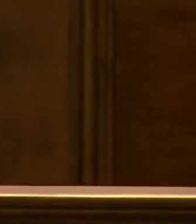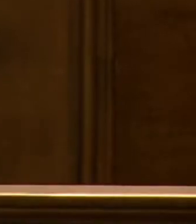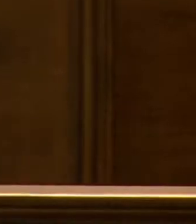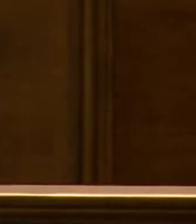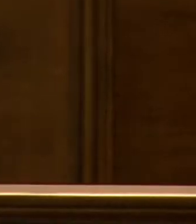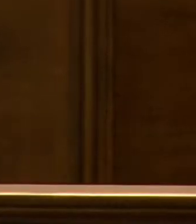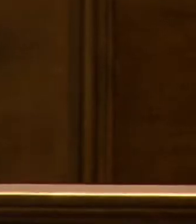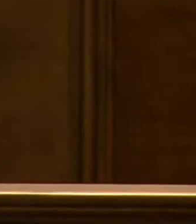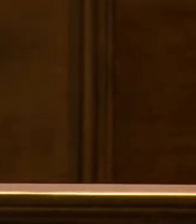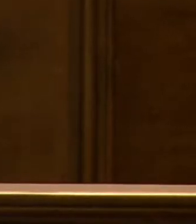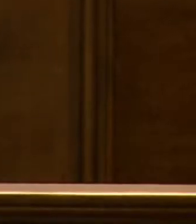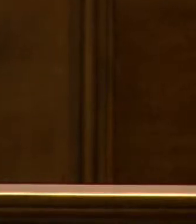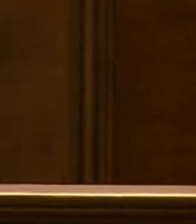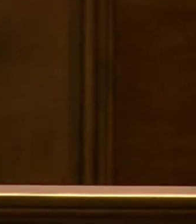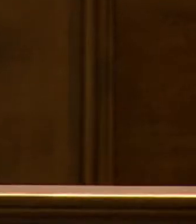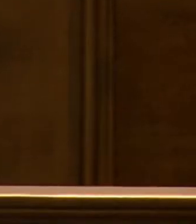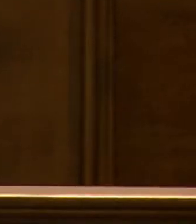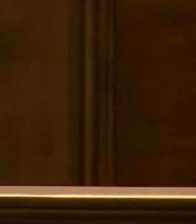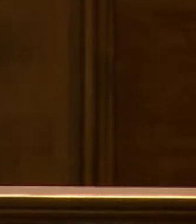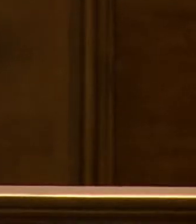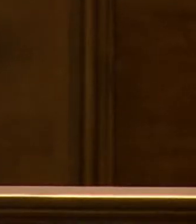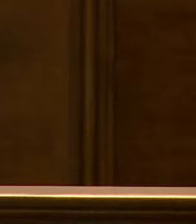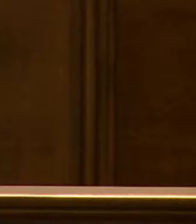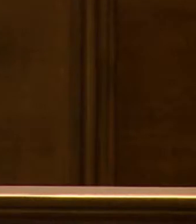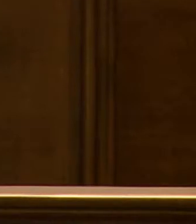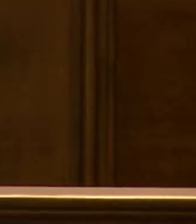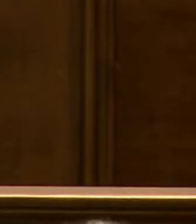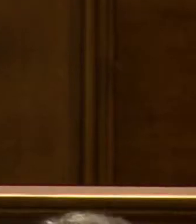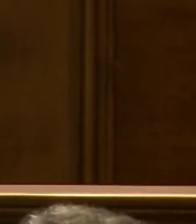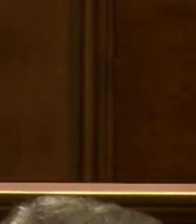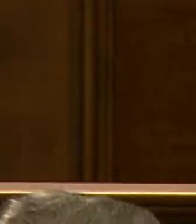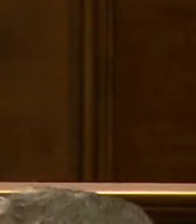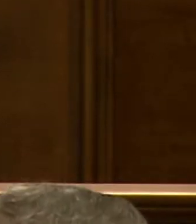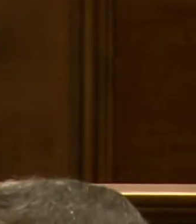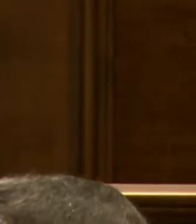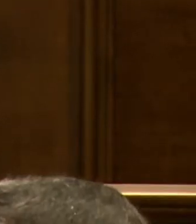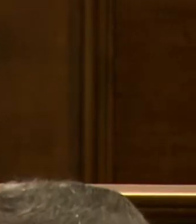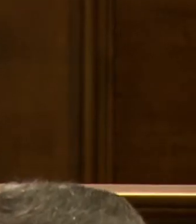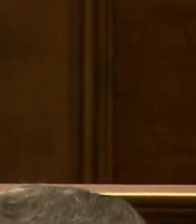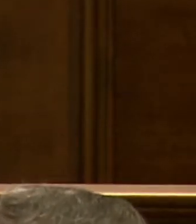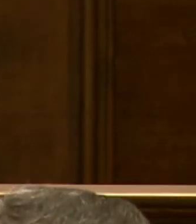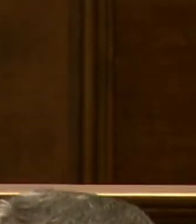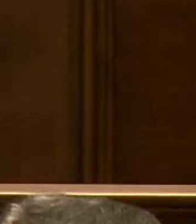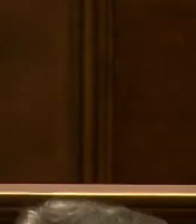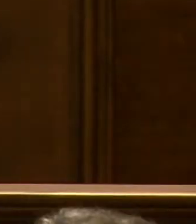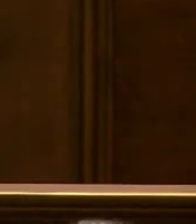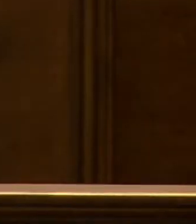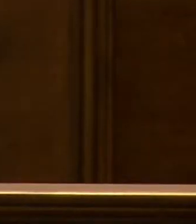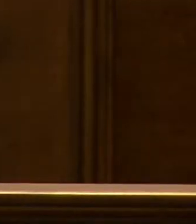milletimize, ülkemize, dünyamıza hayırlı olsun. Televizyonun başında bizi izleyen vatandaşlarımıza